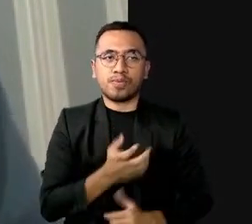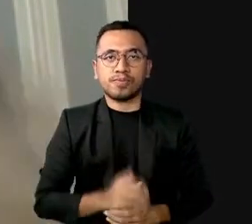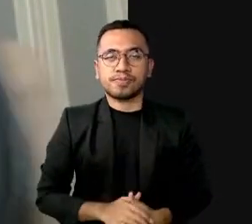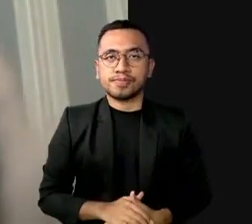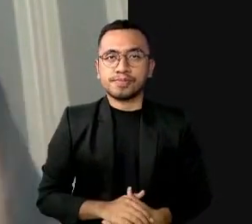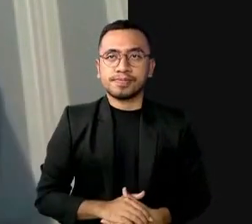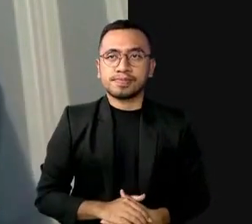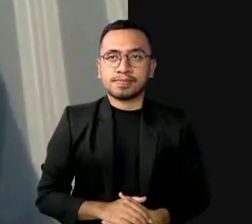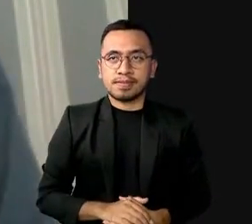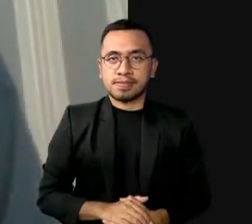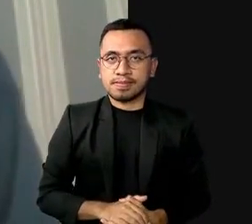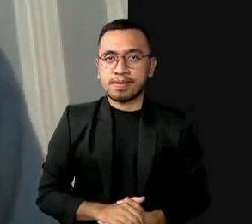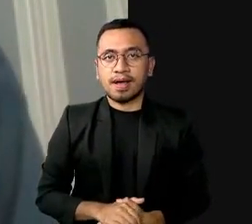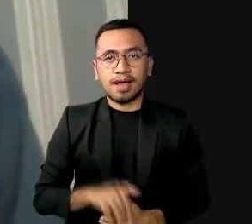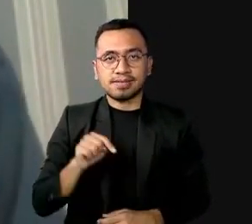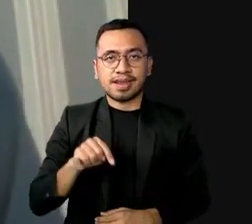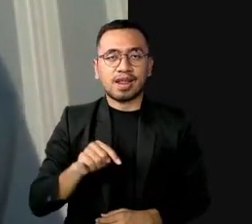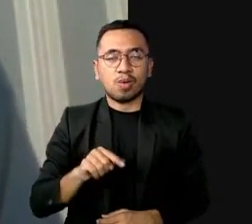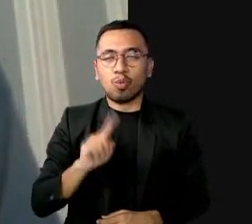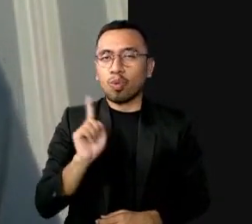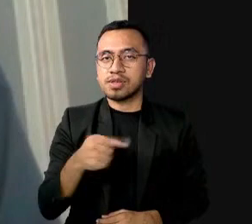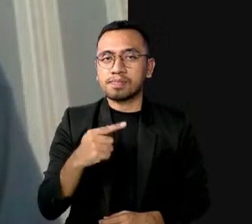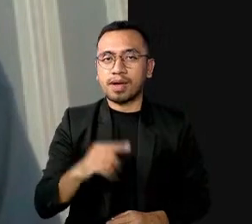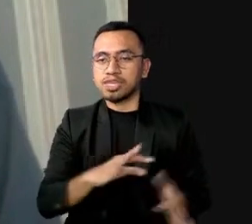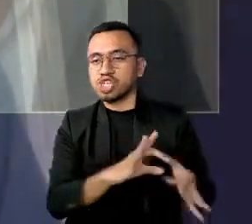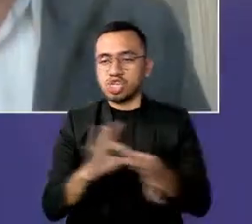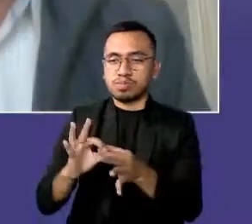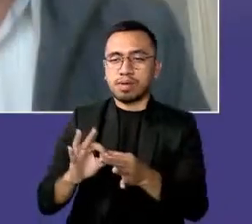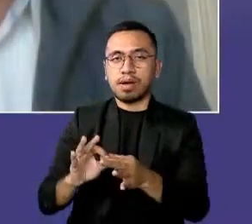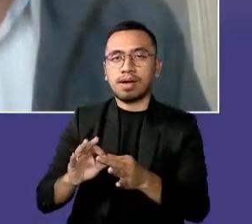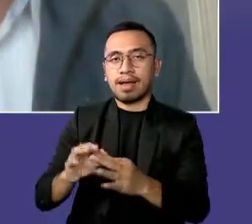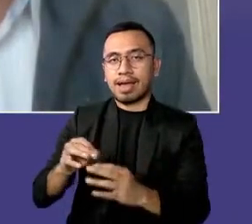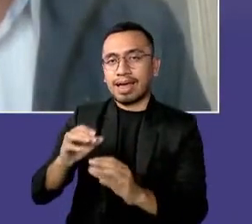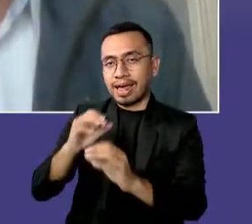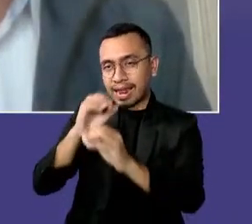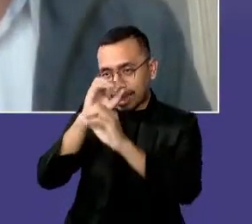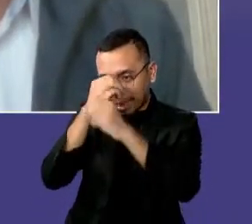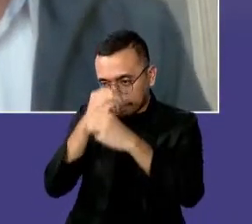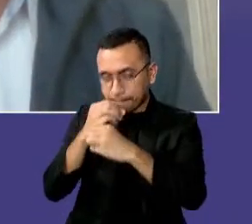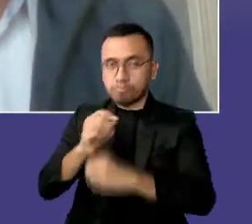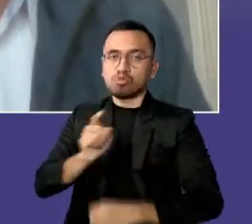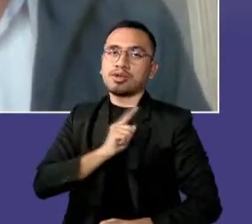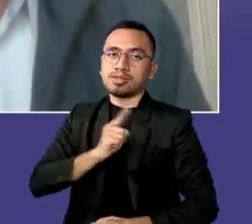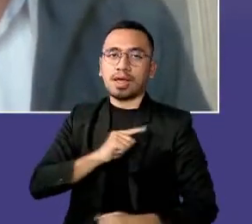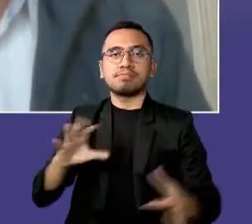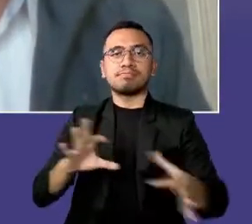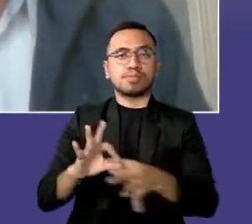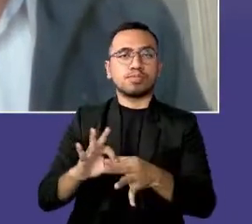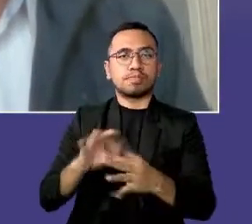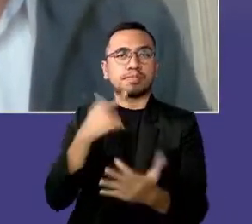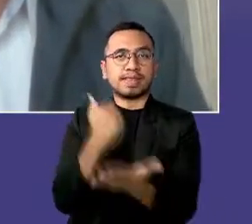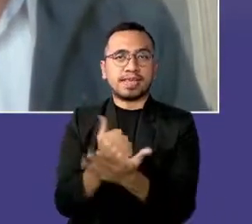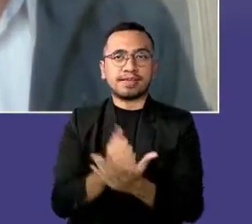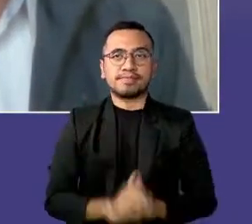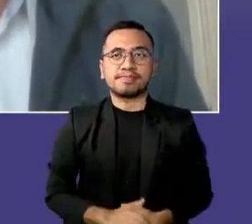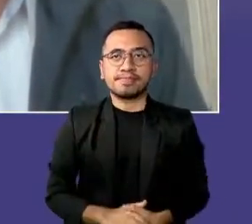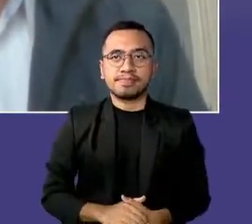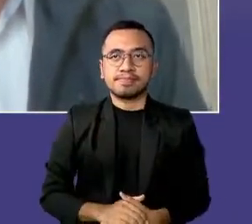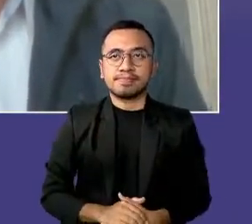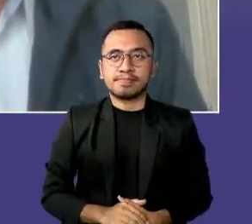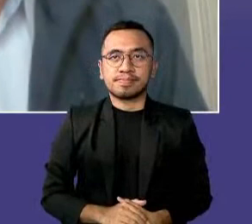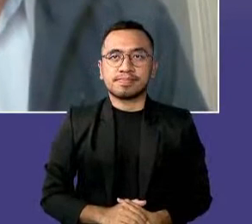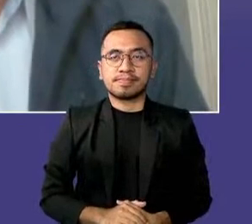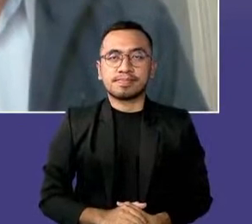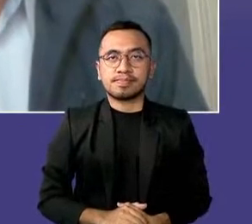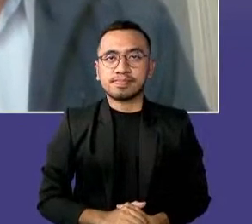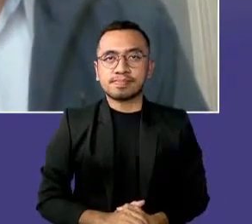oleh kita adalah bekerjasama dengan jadi itu yang dilakukan pemerintah kota Depok ya untuk memastikan Seaworld Depok